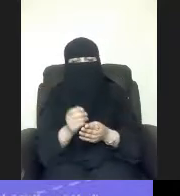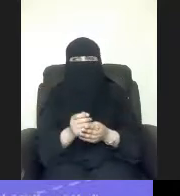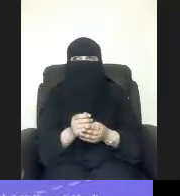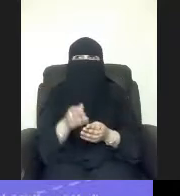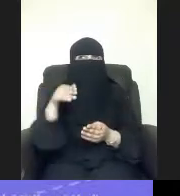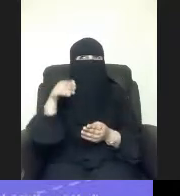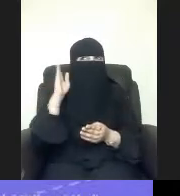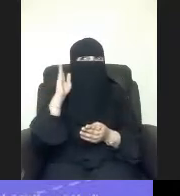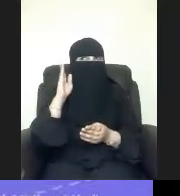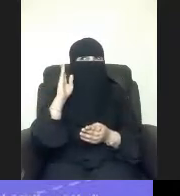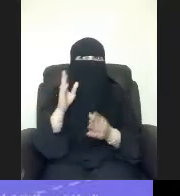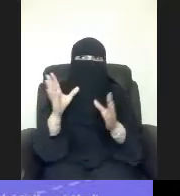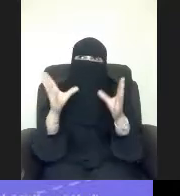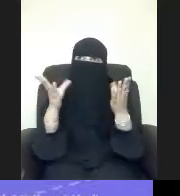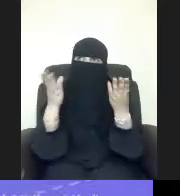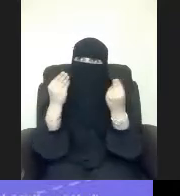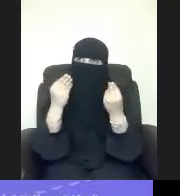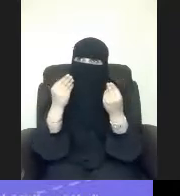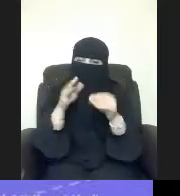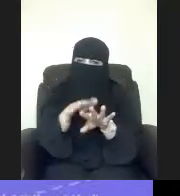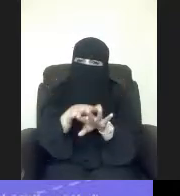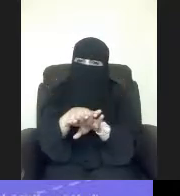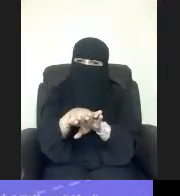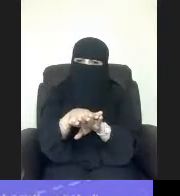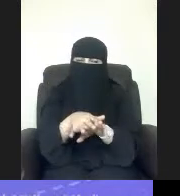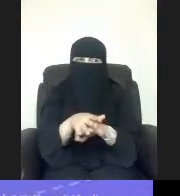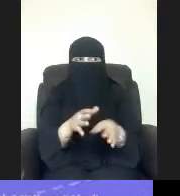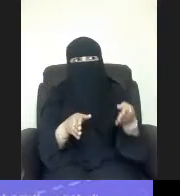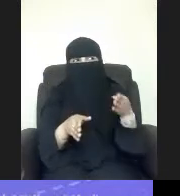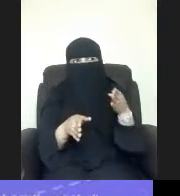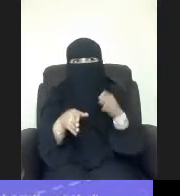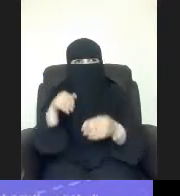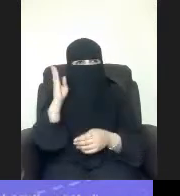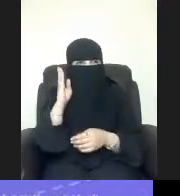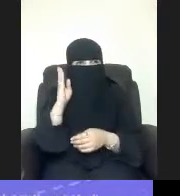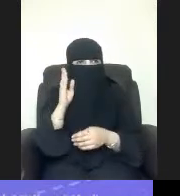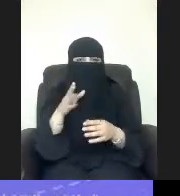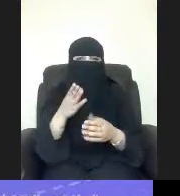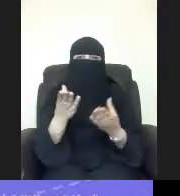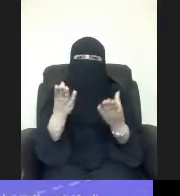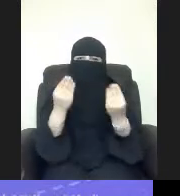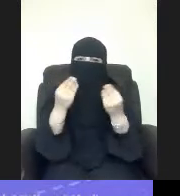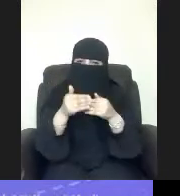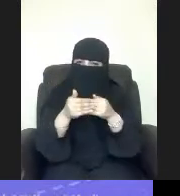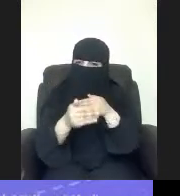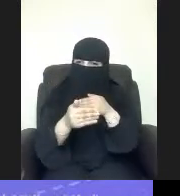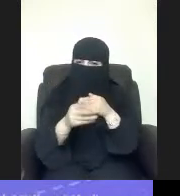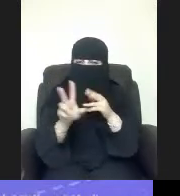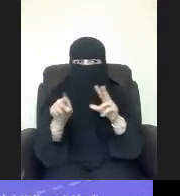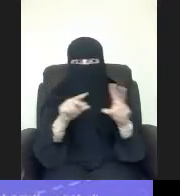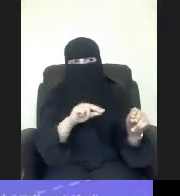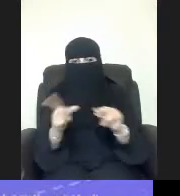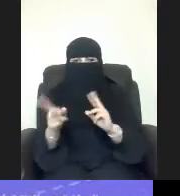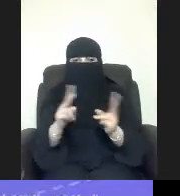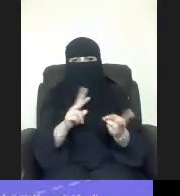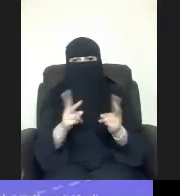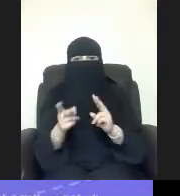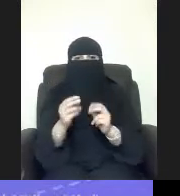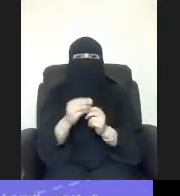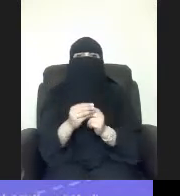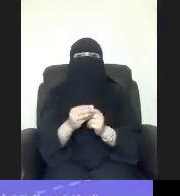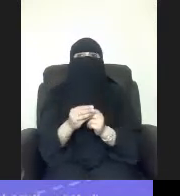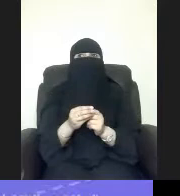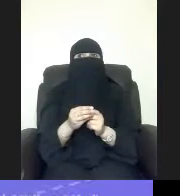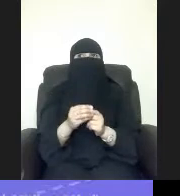لوجه مدعم بالتقنية والتعلم عن بعد، أنا أتصور هذا، يعني يمكن